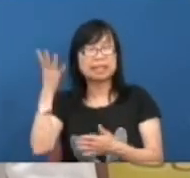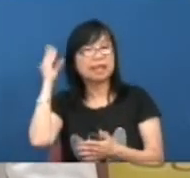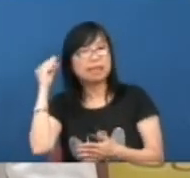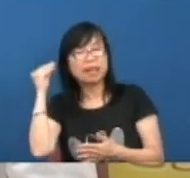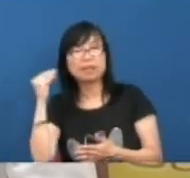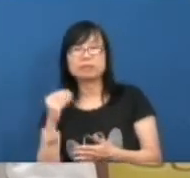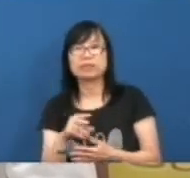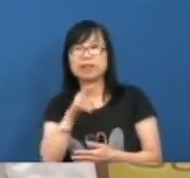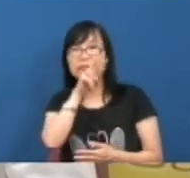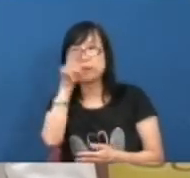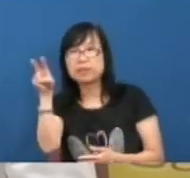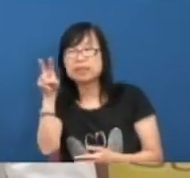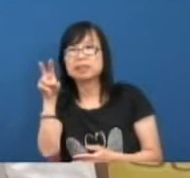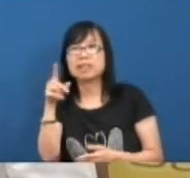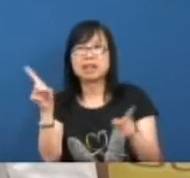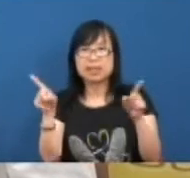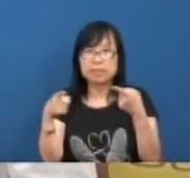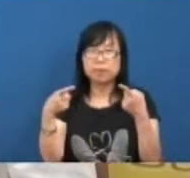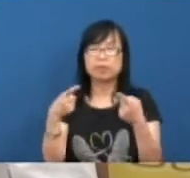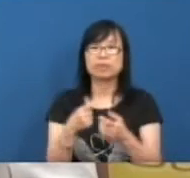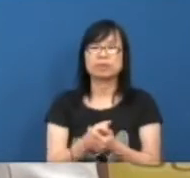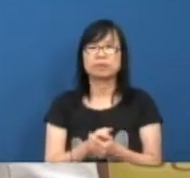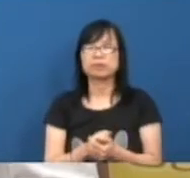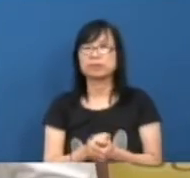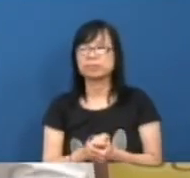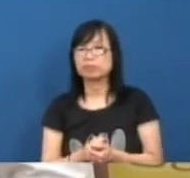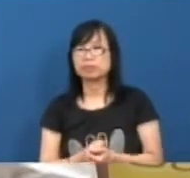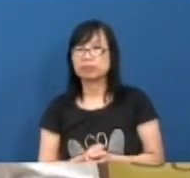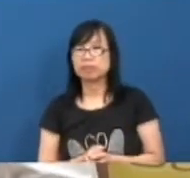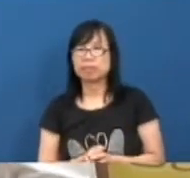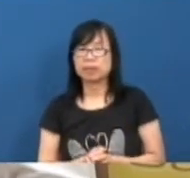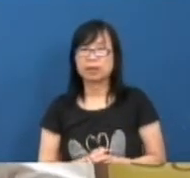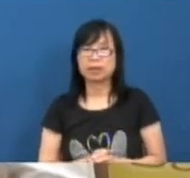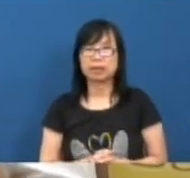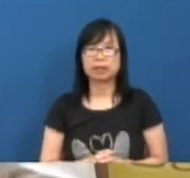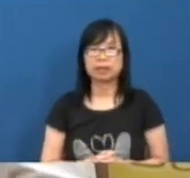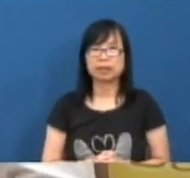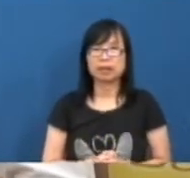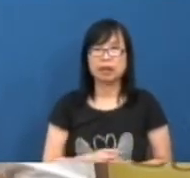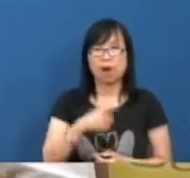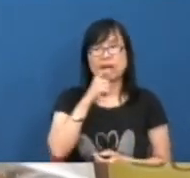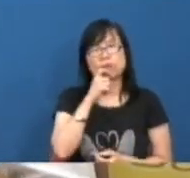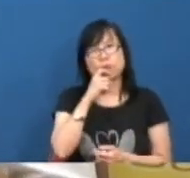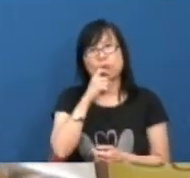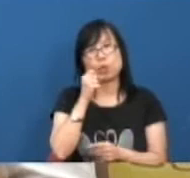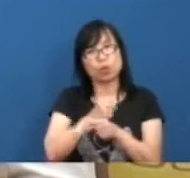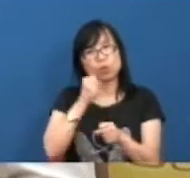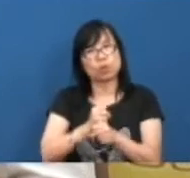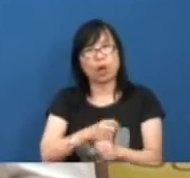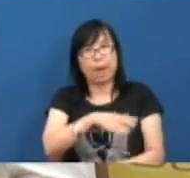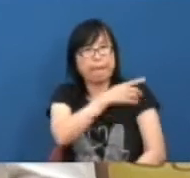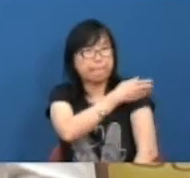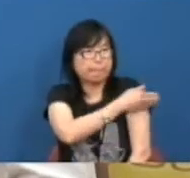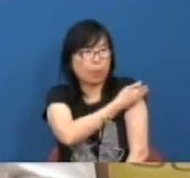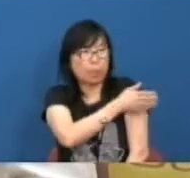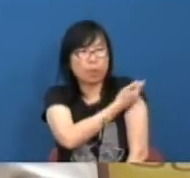睇翻一個節目啦，直頭有人咧可能係有個人係做保安嘅，話早